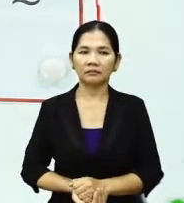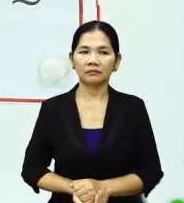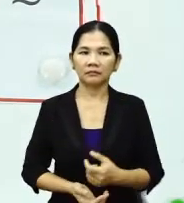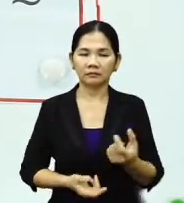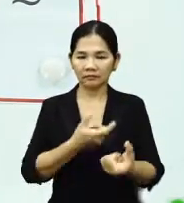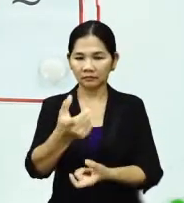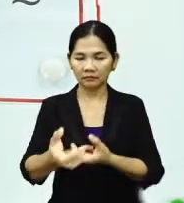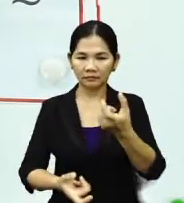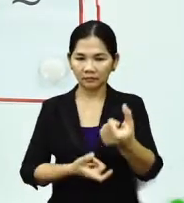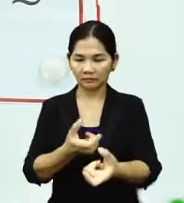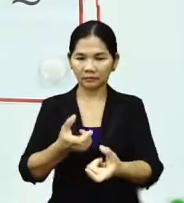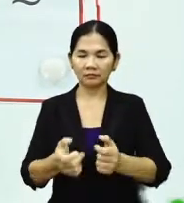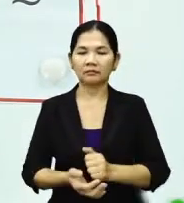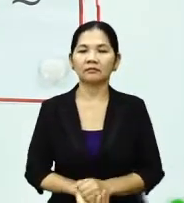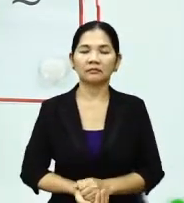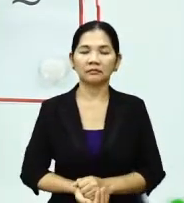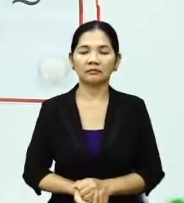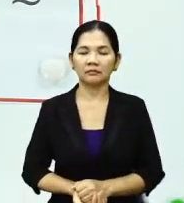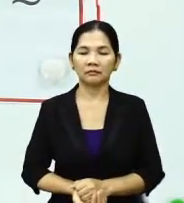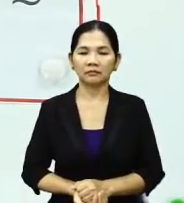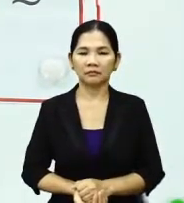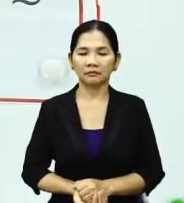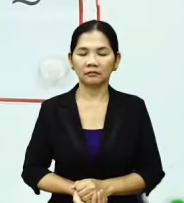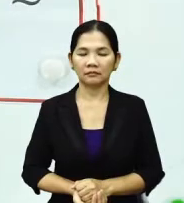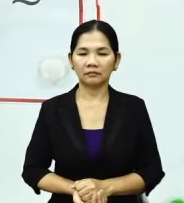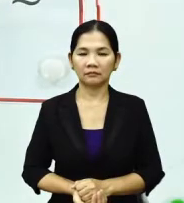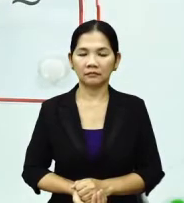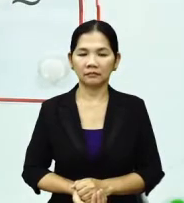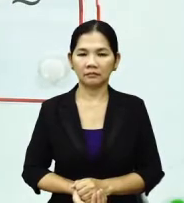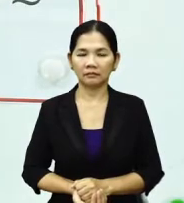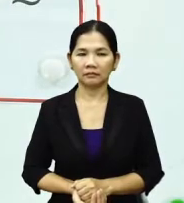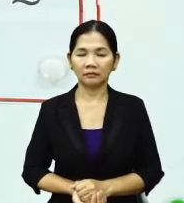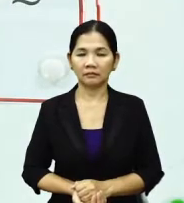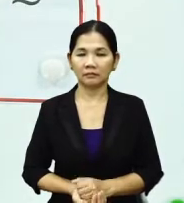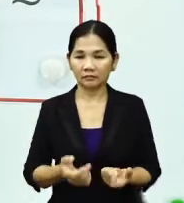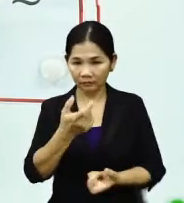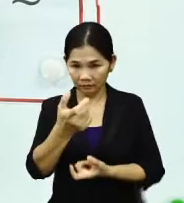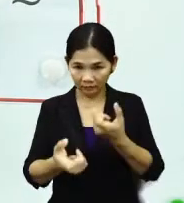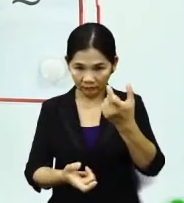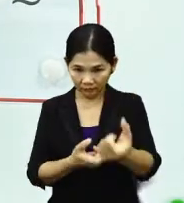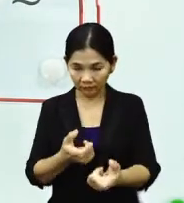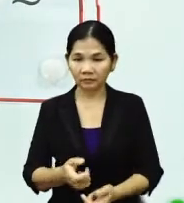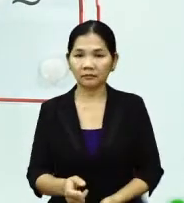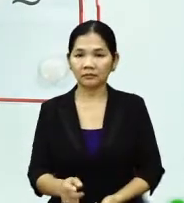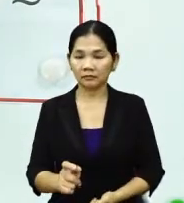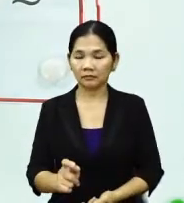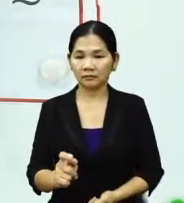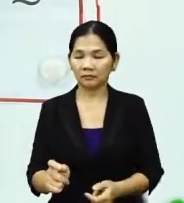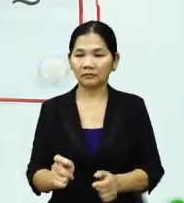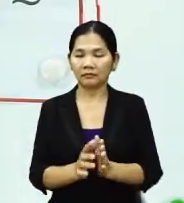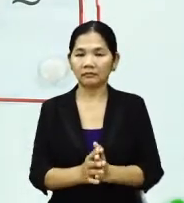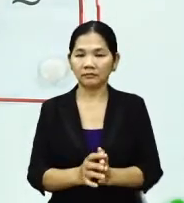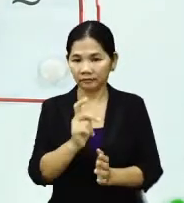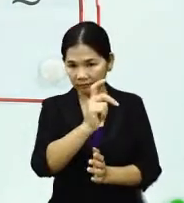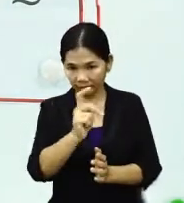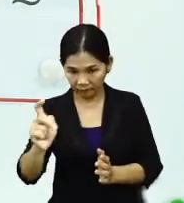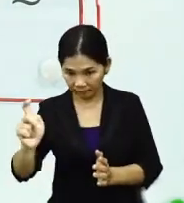đầu đầu mình rơ nó con nè mưa phong chà bà sân chìa con sợ xe mình tỏ mang tầm tất con cú mình tỏ bị cào